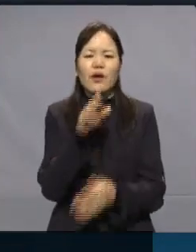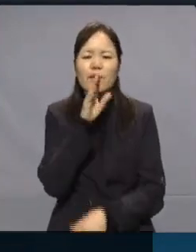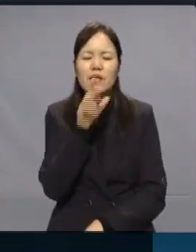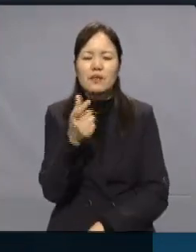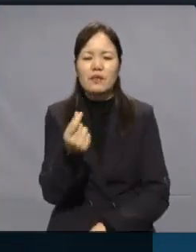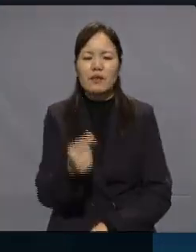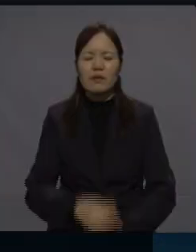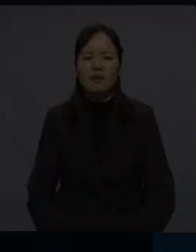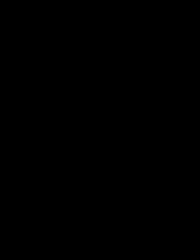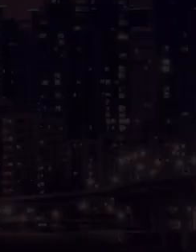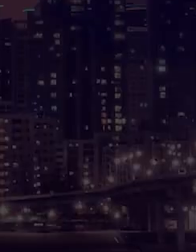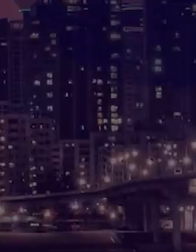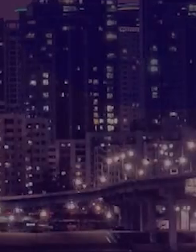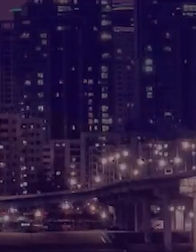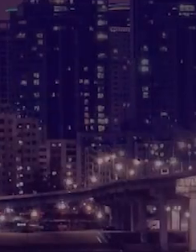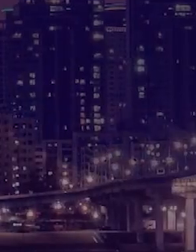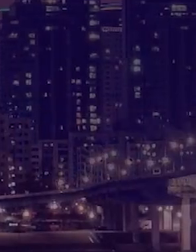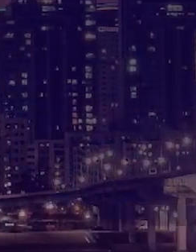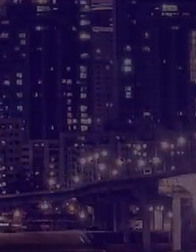않을까 이렇게 판단합니다